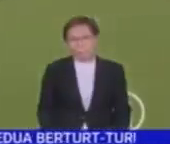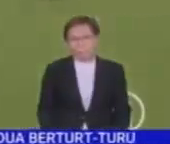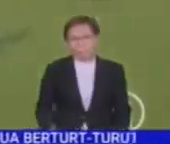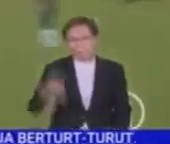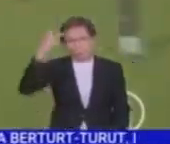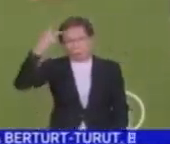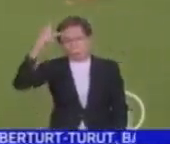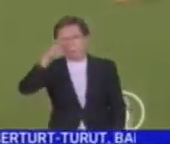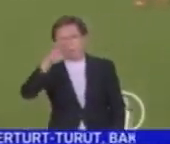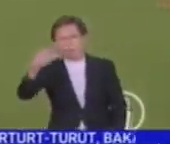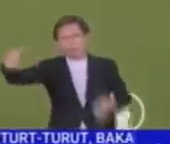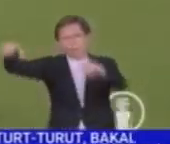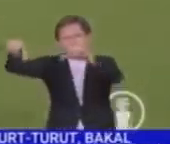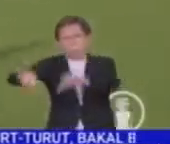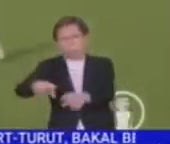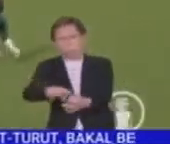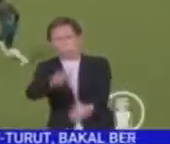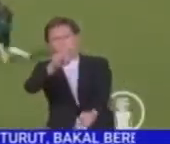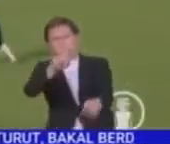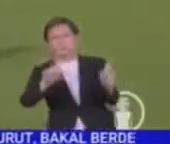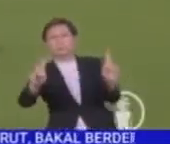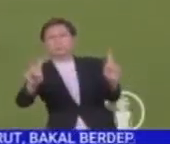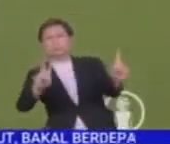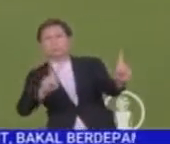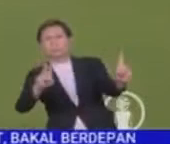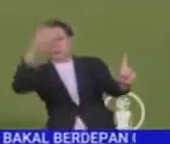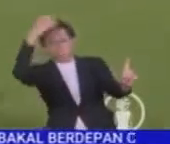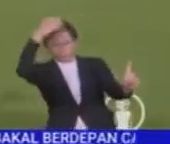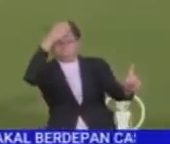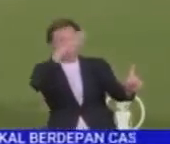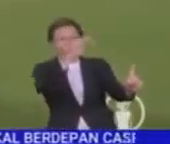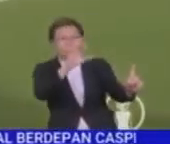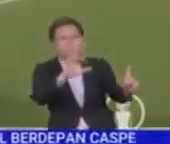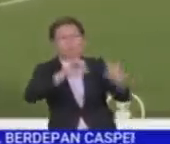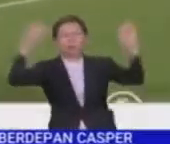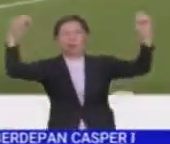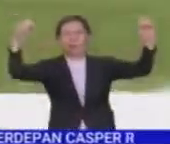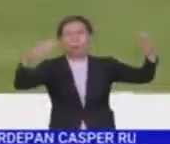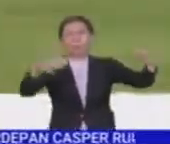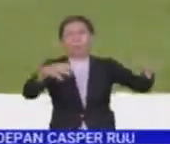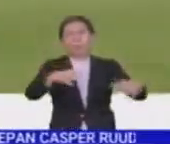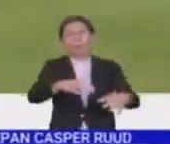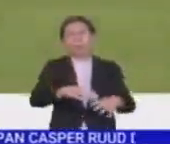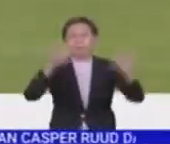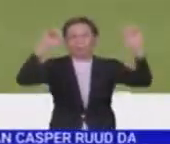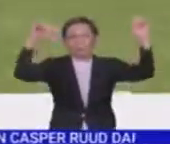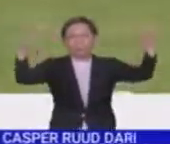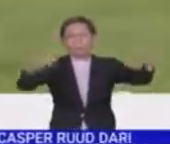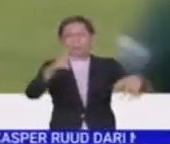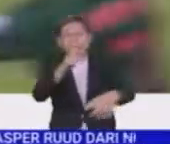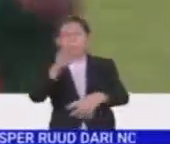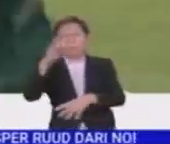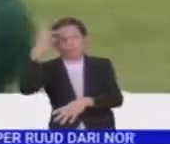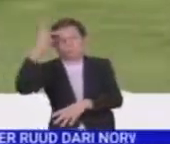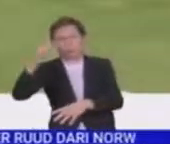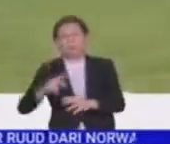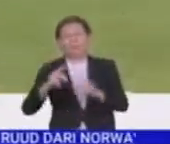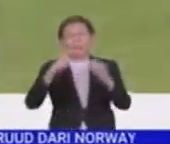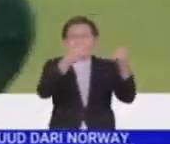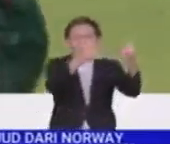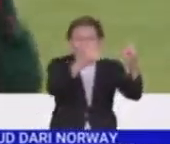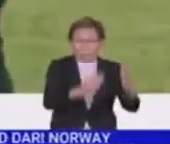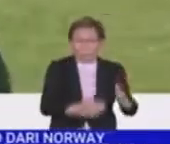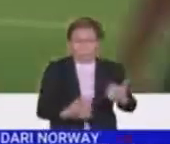Sementara itu, Kelantan FC tewas mengejut 1-2 kepada Selangor FC 2 di Stadium Sultan Muhammad IV, Kota Baru. Turun beraksi di